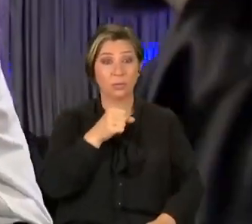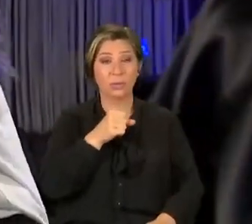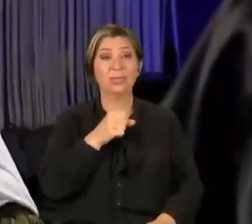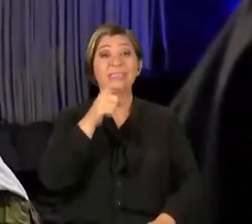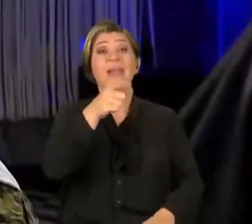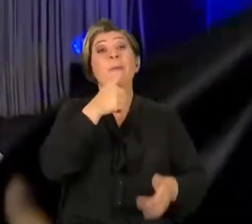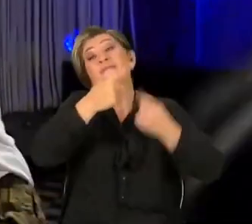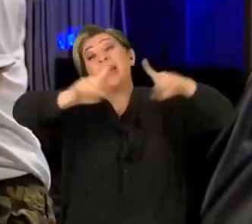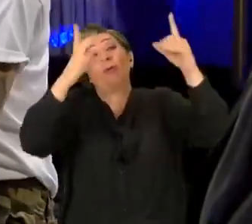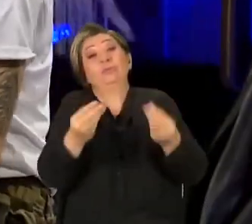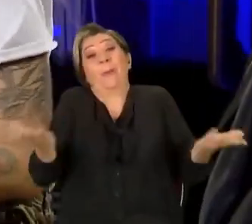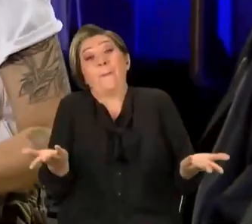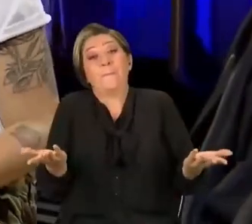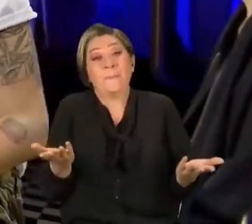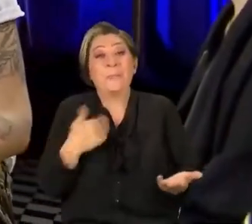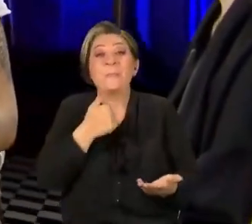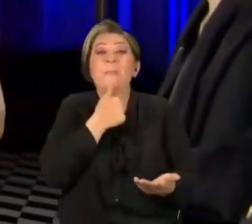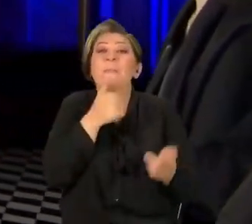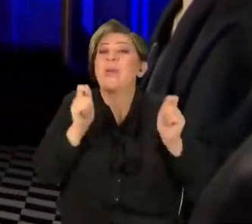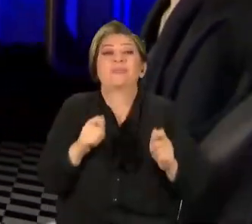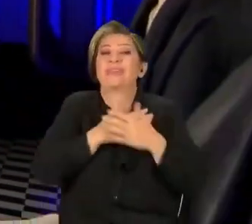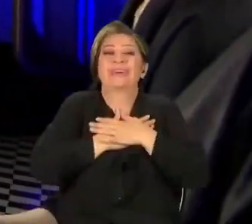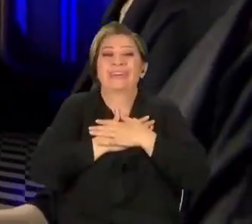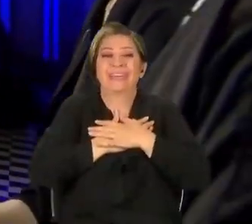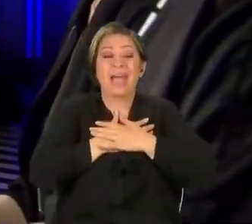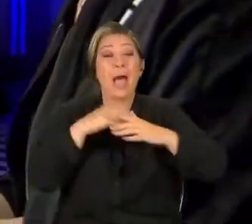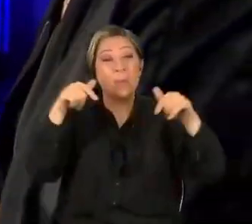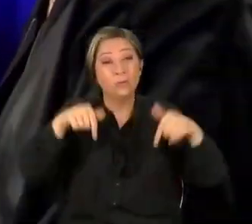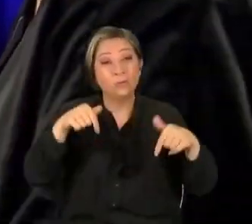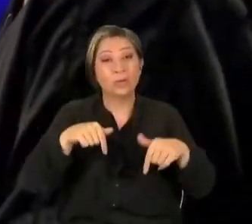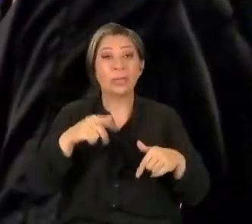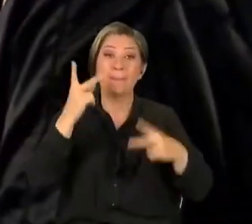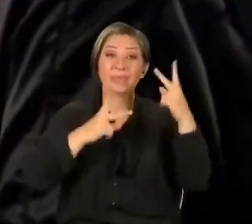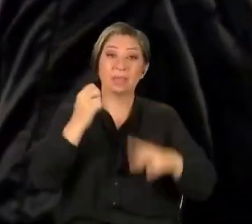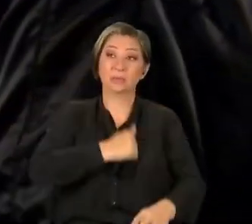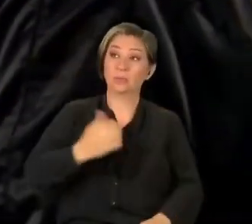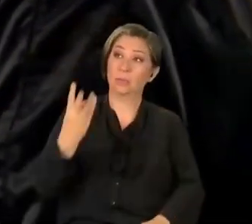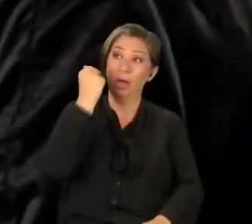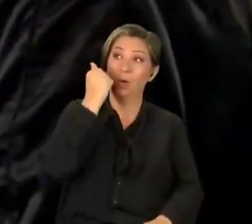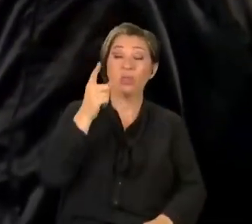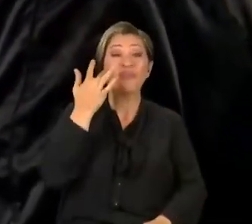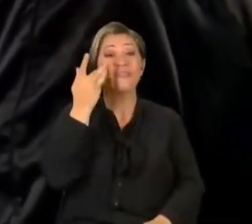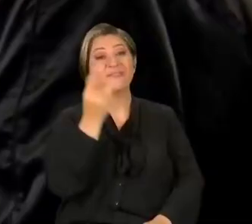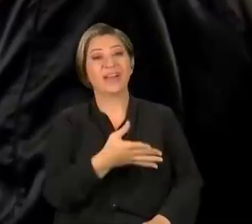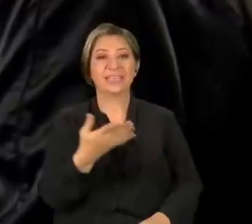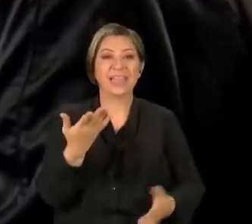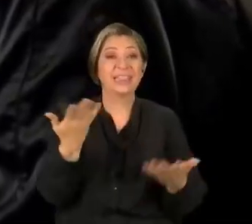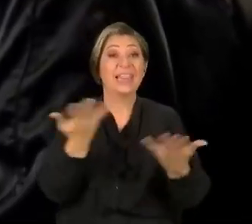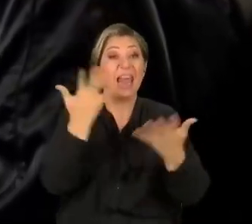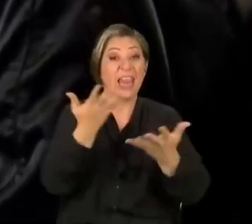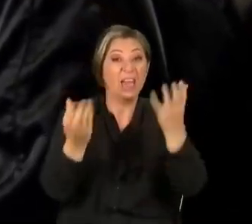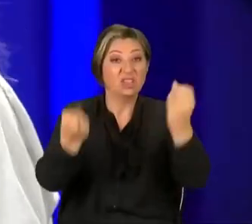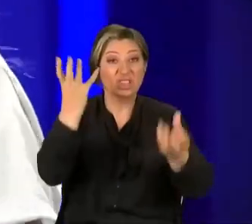tamam, falan. Tamam, seninki farklı olmuş. Benim babacığım yapmıştı yani bana. Ama şu anda mesela bazen kızıyorlar yani. Onlar da farkındalar hani. Neler